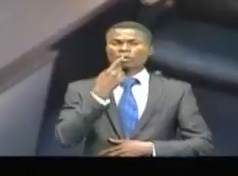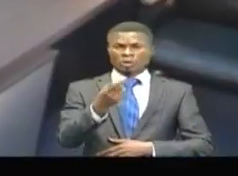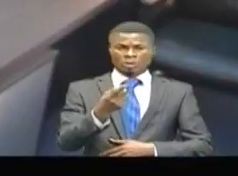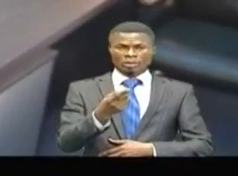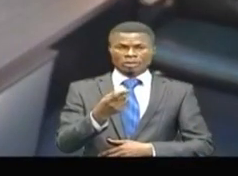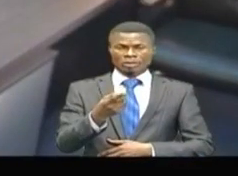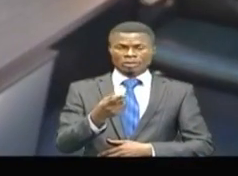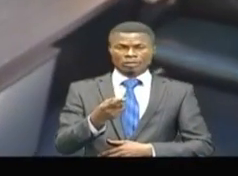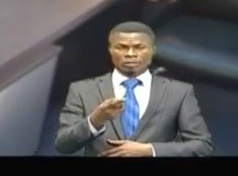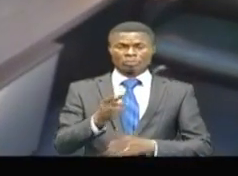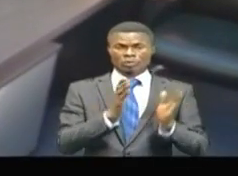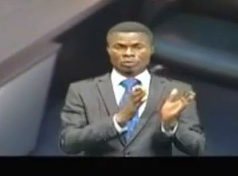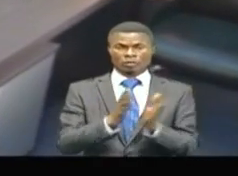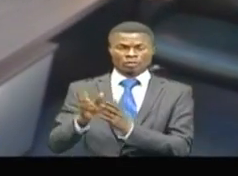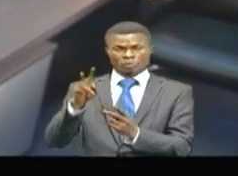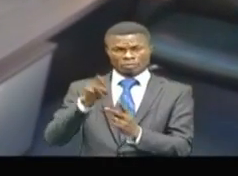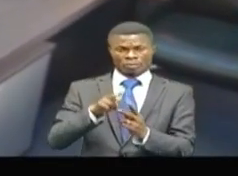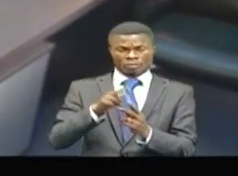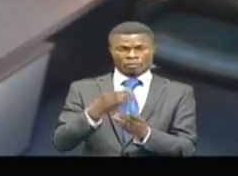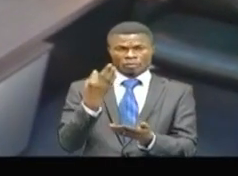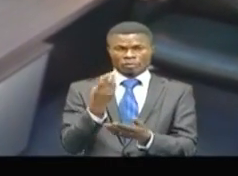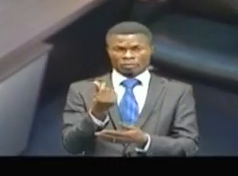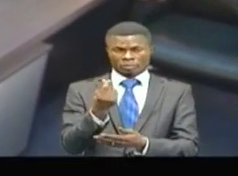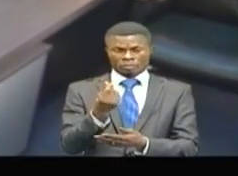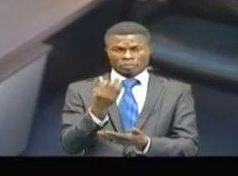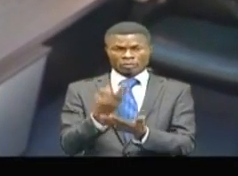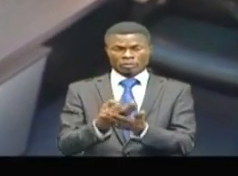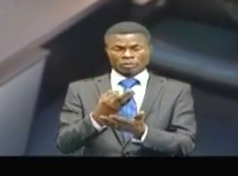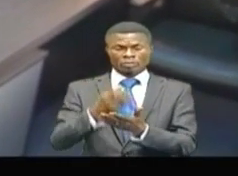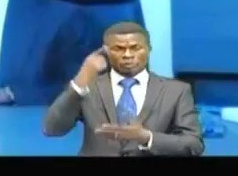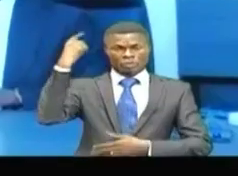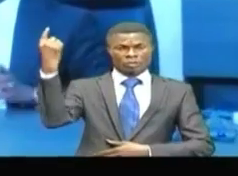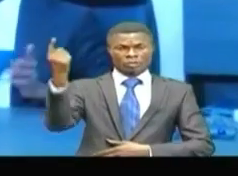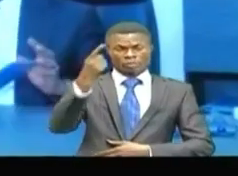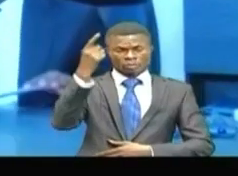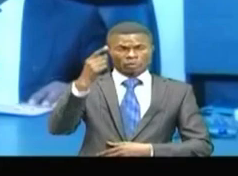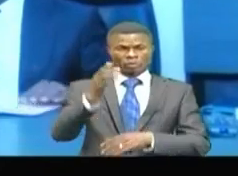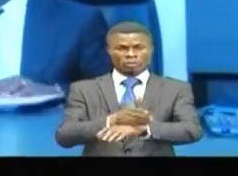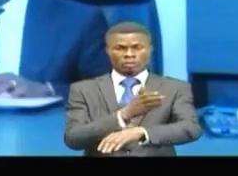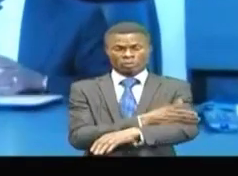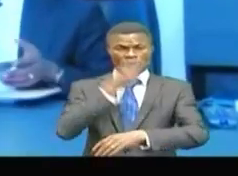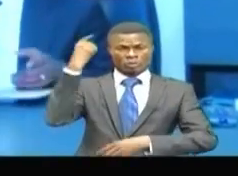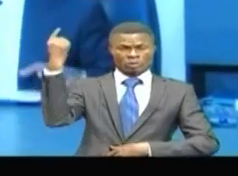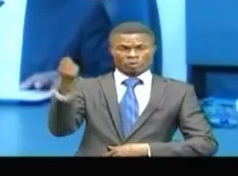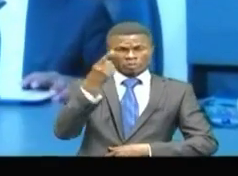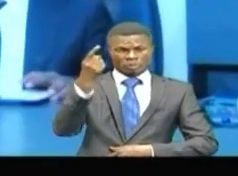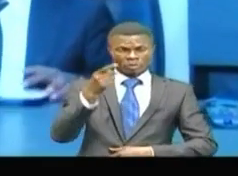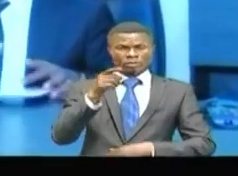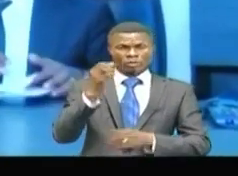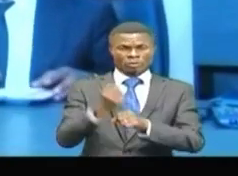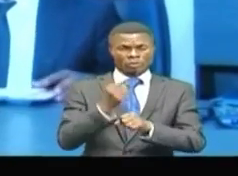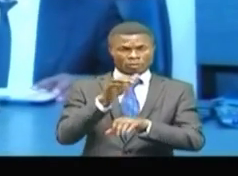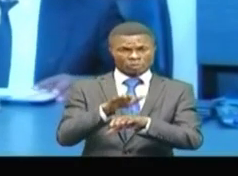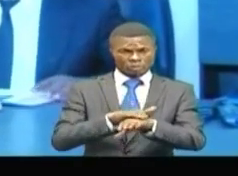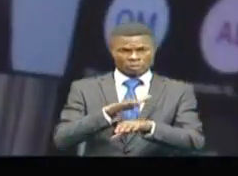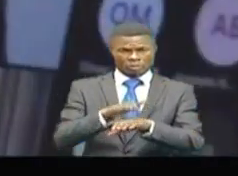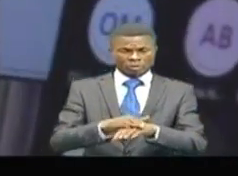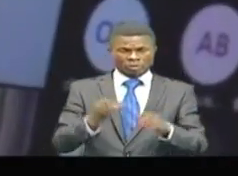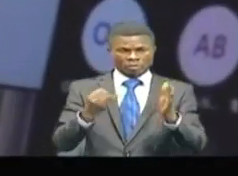que selon les prévisions du Fonds monétaire international, FMI, la croissance mondiale devrait ralentir passant